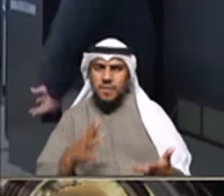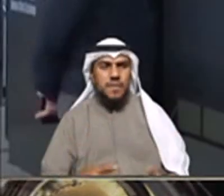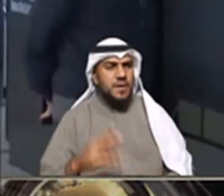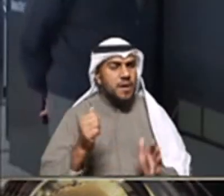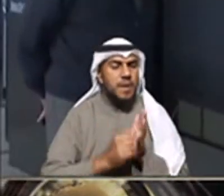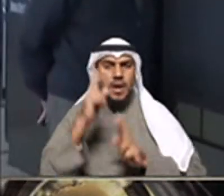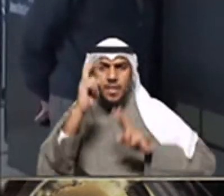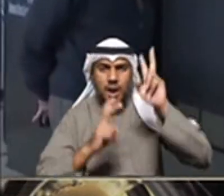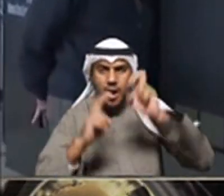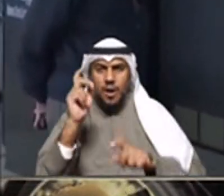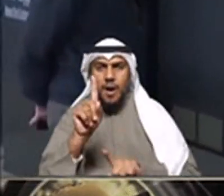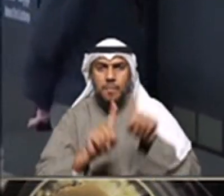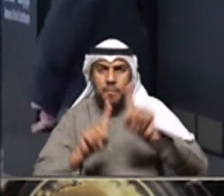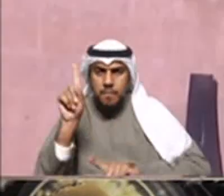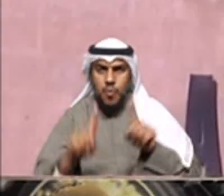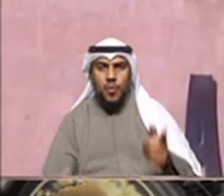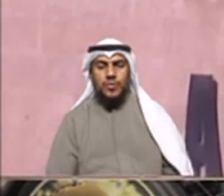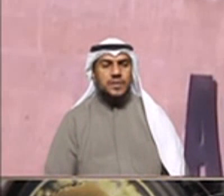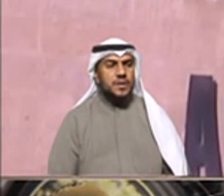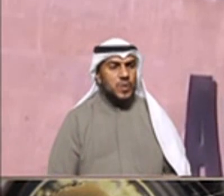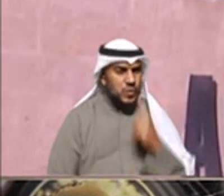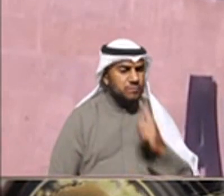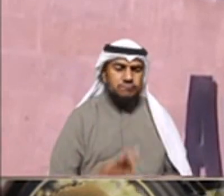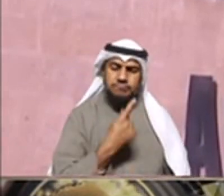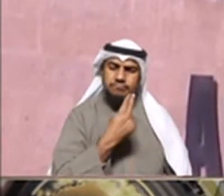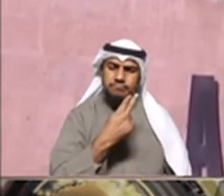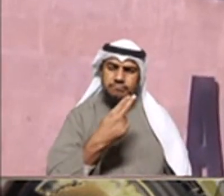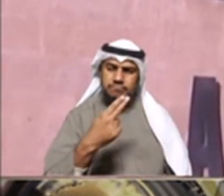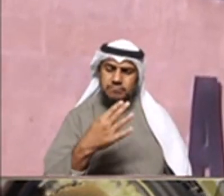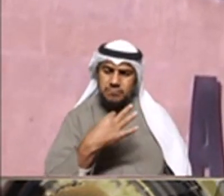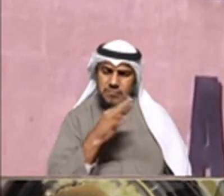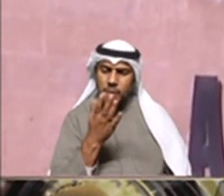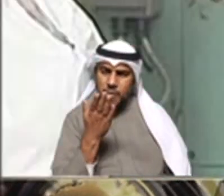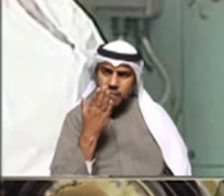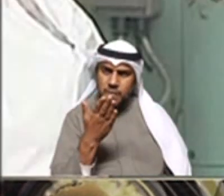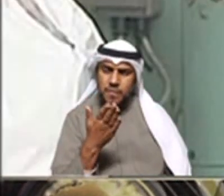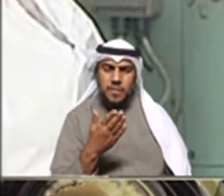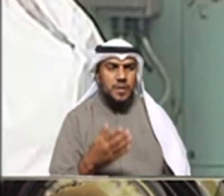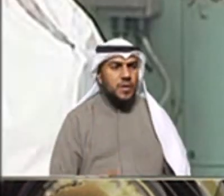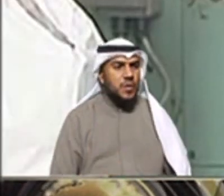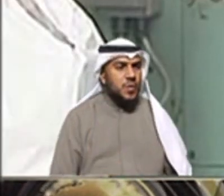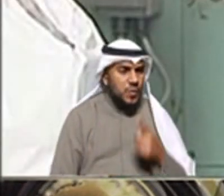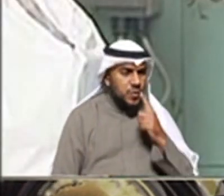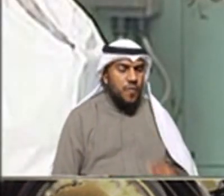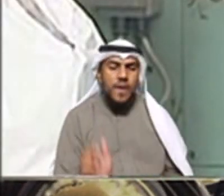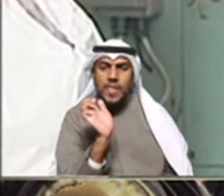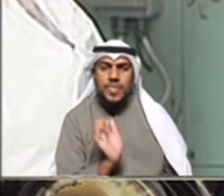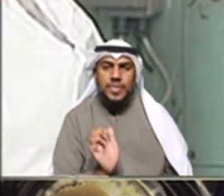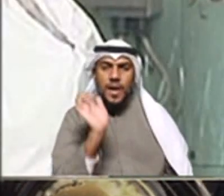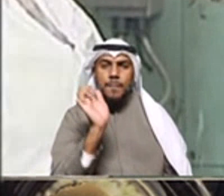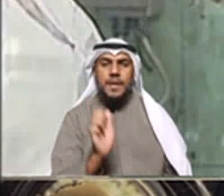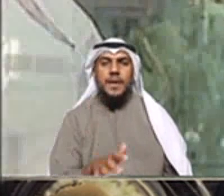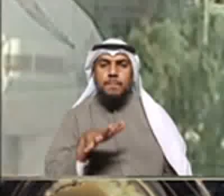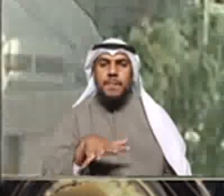والعقارات وسوق البورصة والمدن اللوجستية والخدمات المالية والمصرفية وقطاع التأمين والمدن